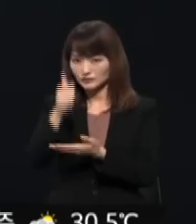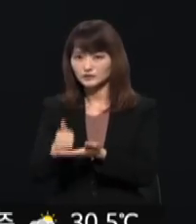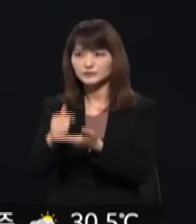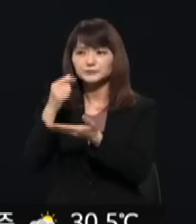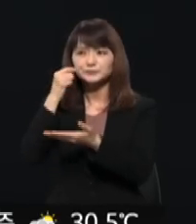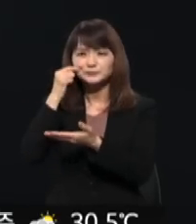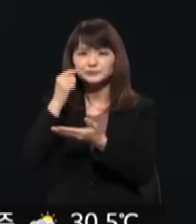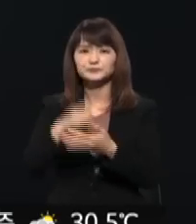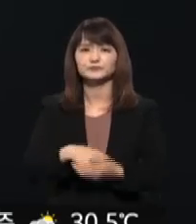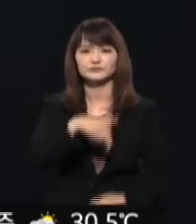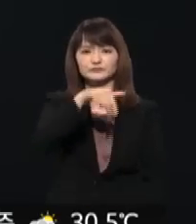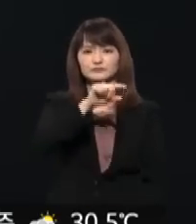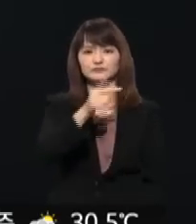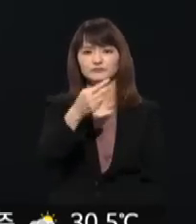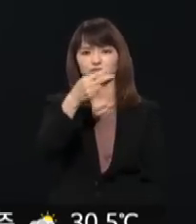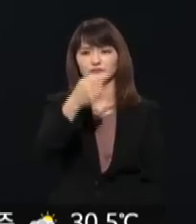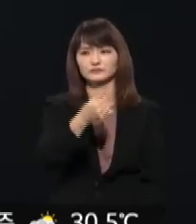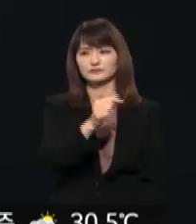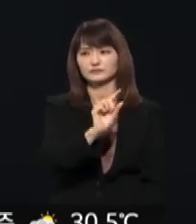전두환이의